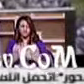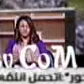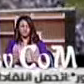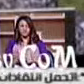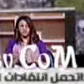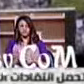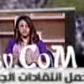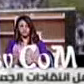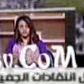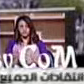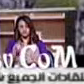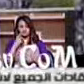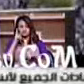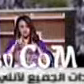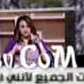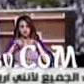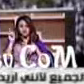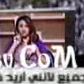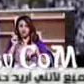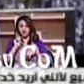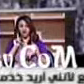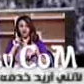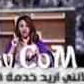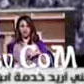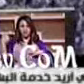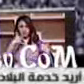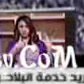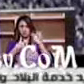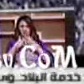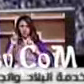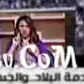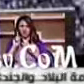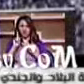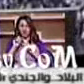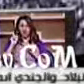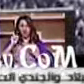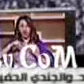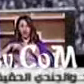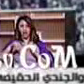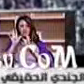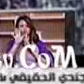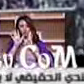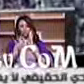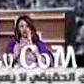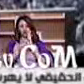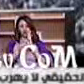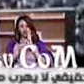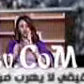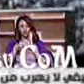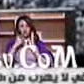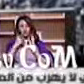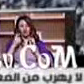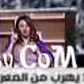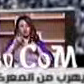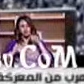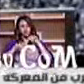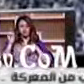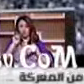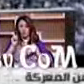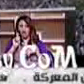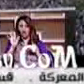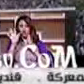كله لا للعنف ونعم للشرعيه لا للعنف ونعم